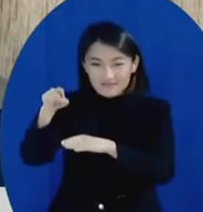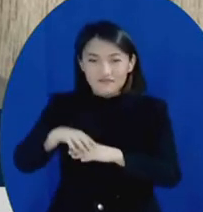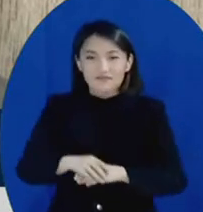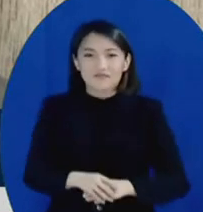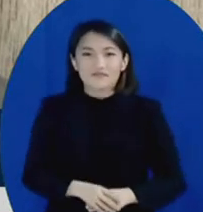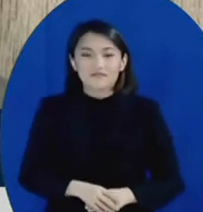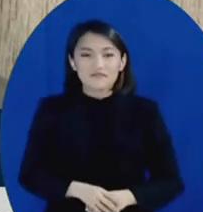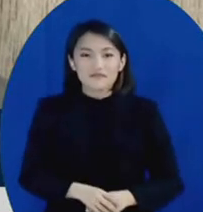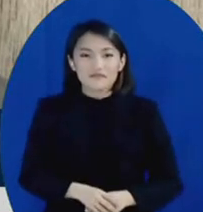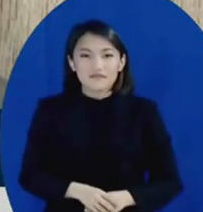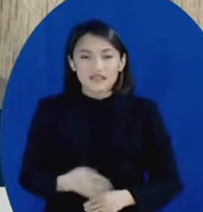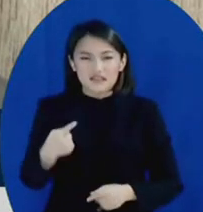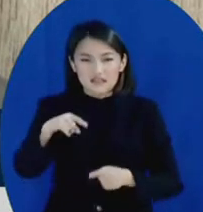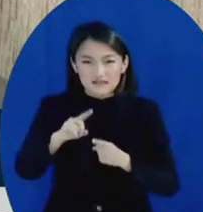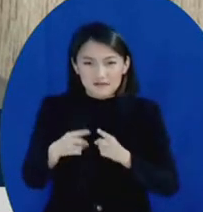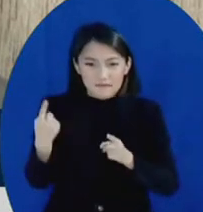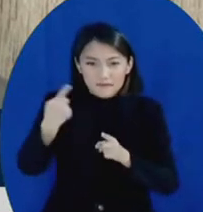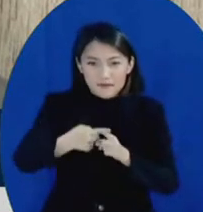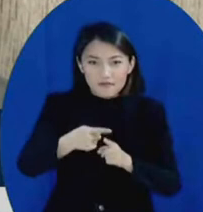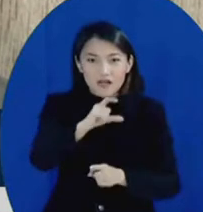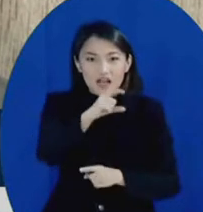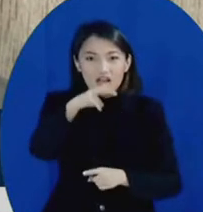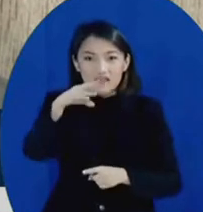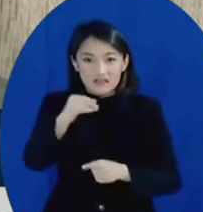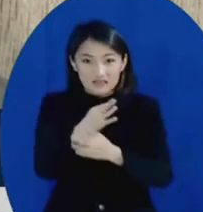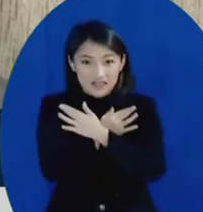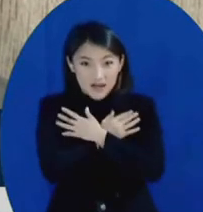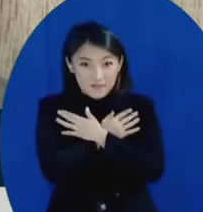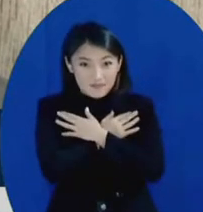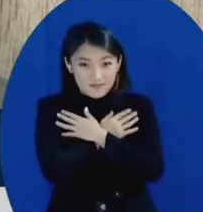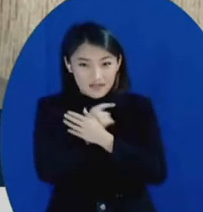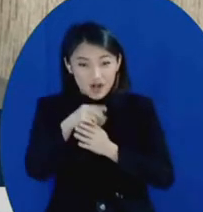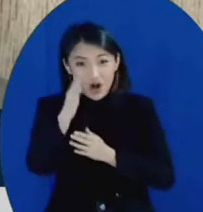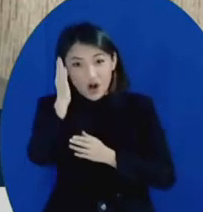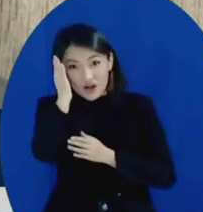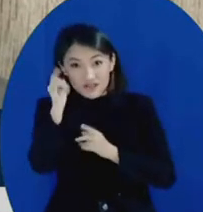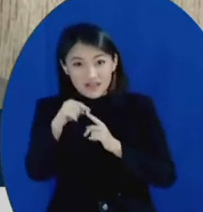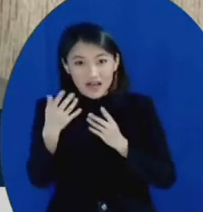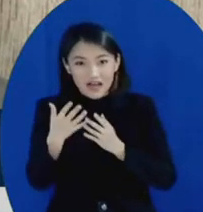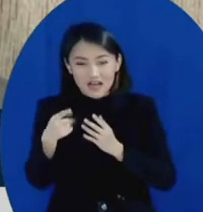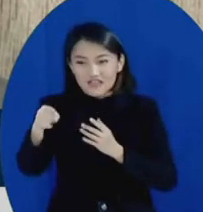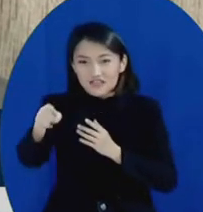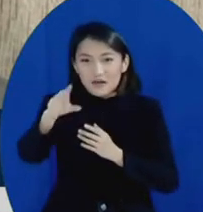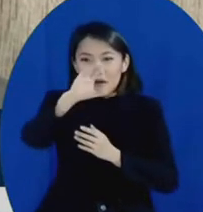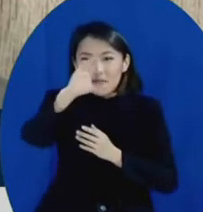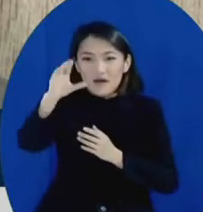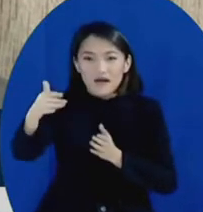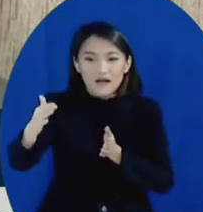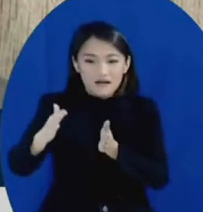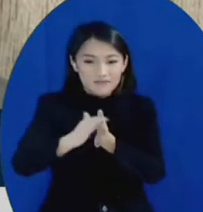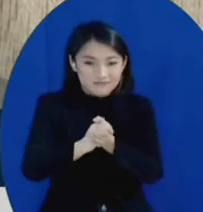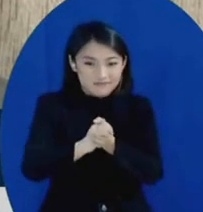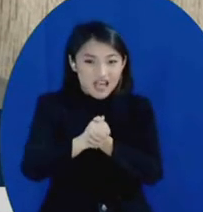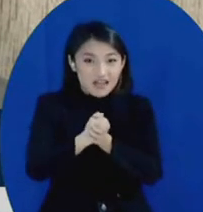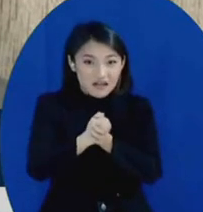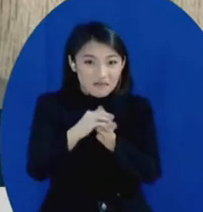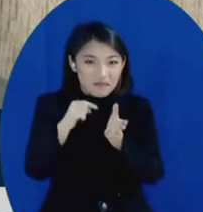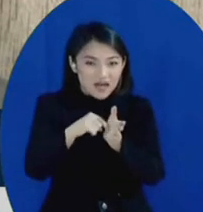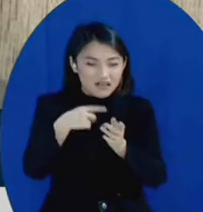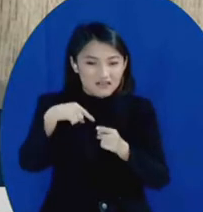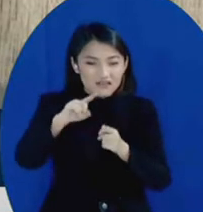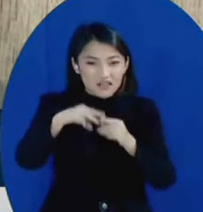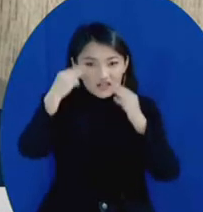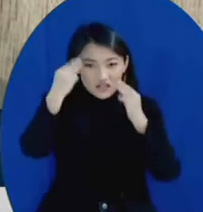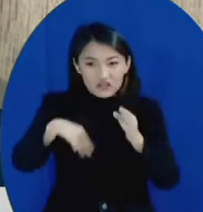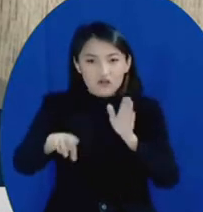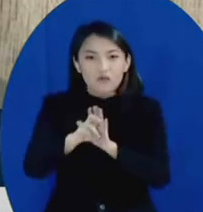бол нэмэлт ээлжийн амралтын хоногийг хамтын тухайн байгууллагын хамтын гэрээгээр шийдвэрлэх бүрэн бололцоо бол бас давхар